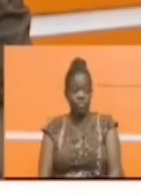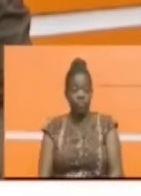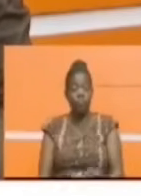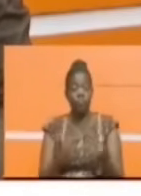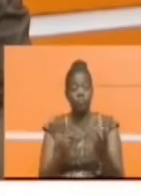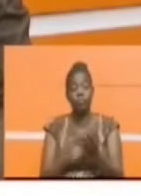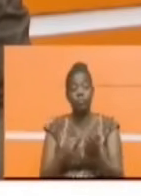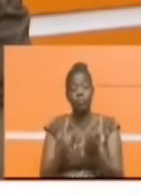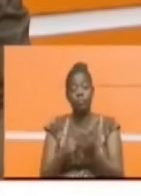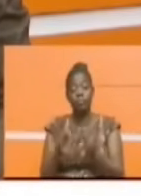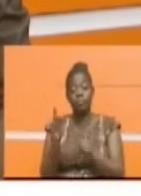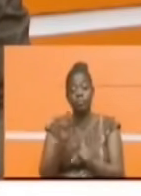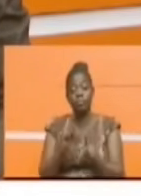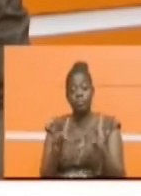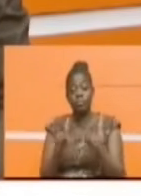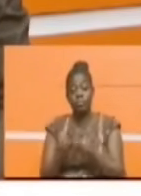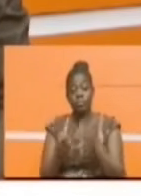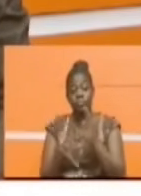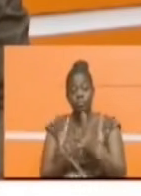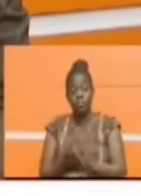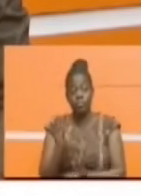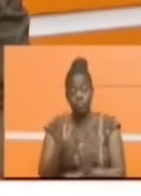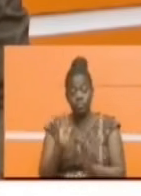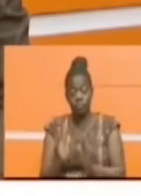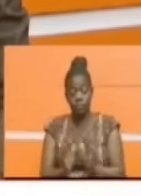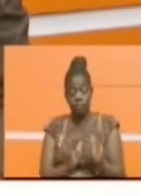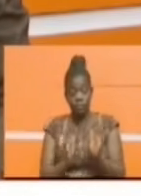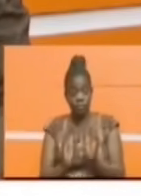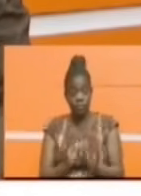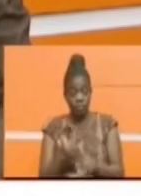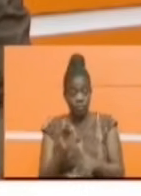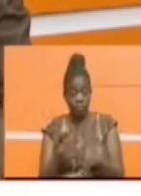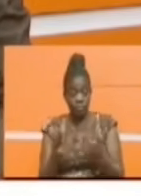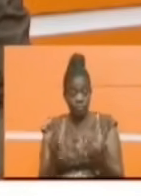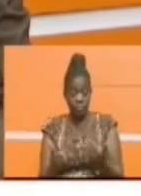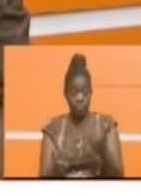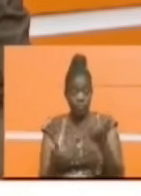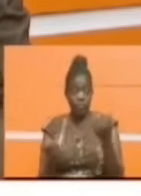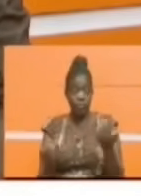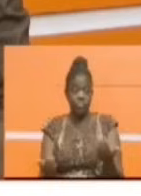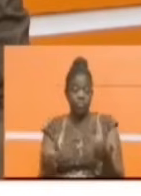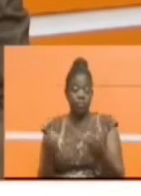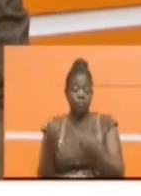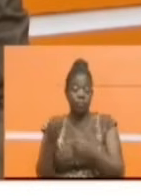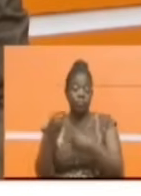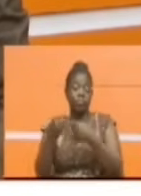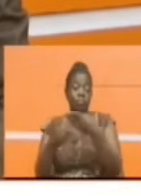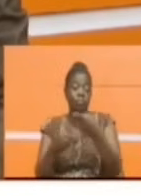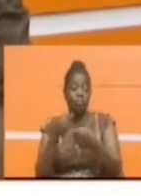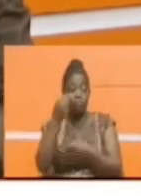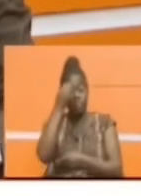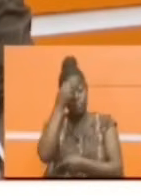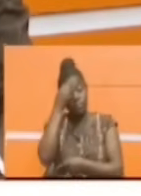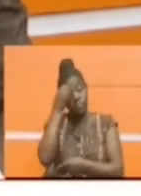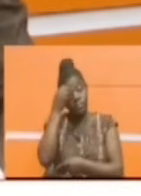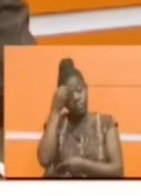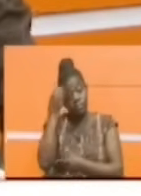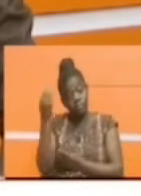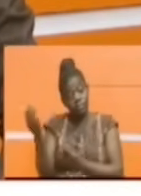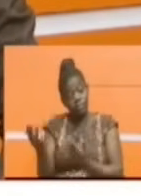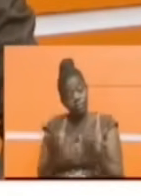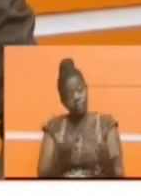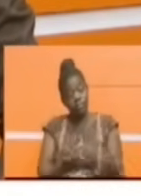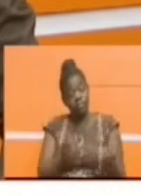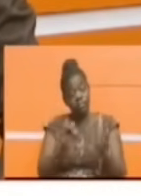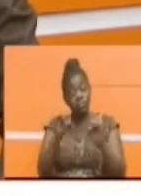ababala abantu bakalatiddwa okwanguyirizaako ku nteekateeka eno egenda obukwakku mu maaso. Tukwaniriza mawulire agataliiko